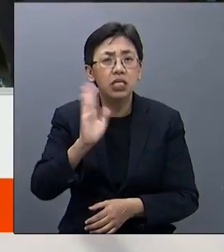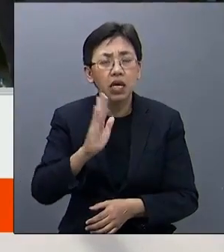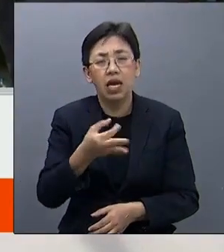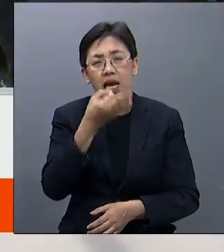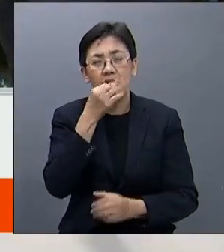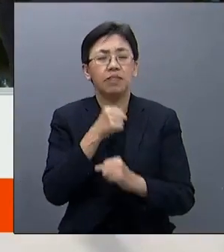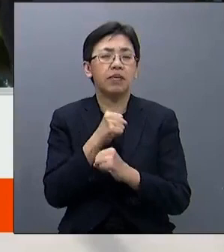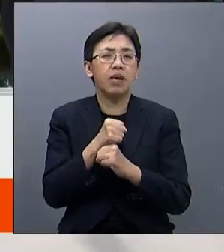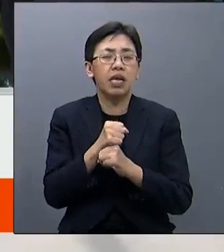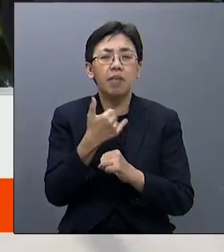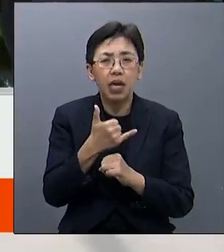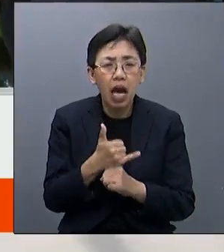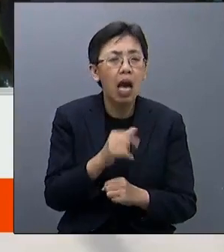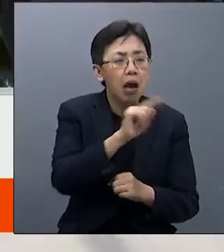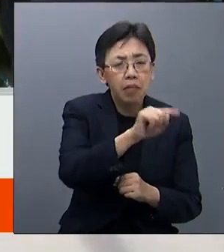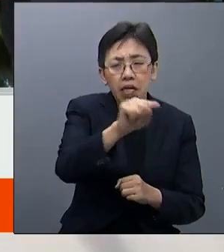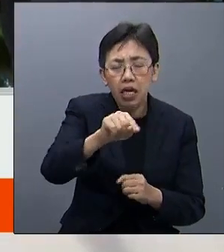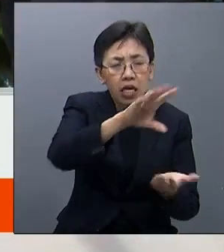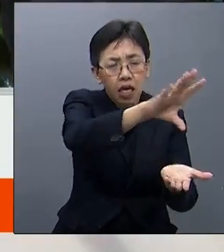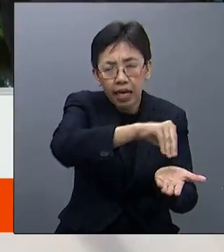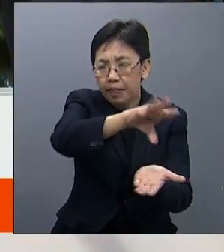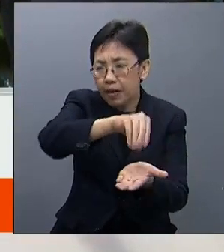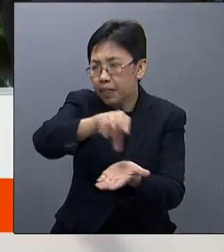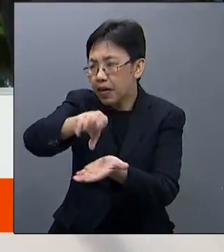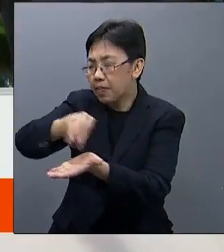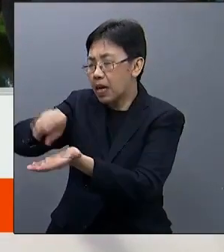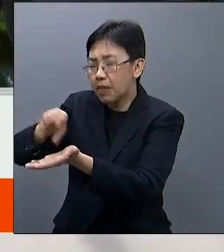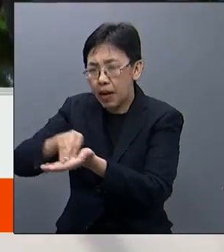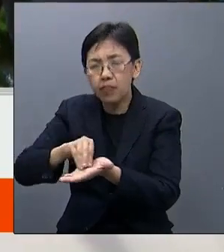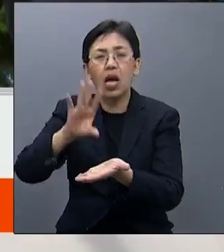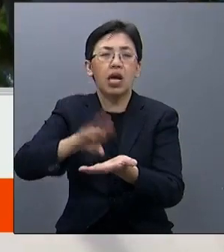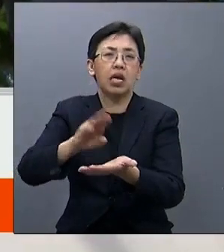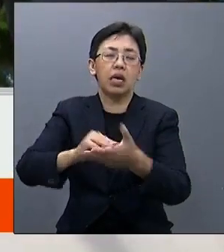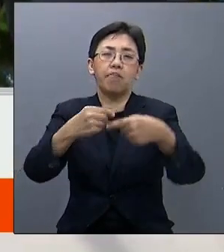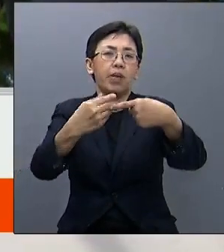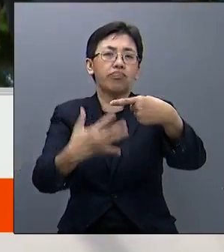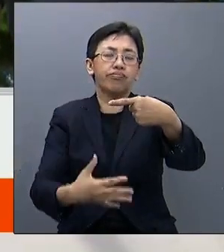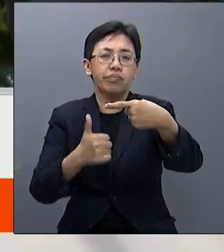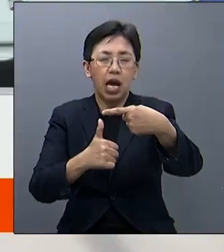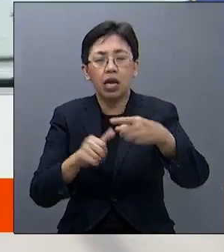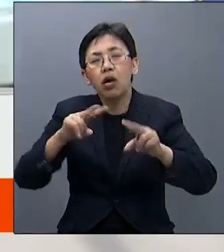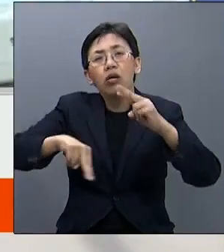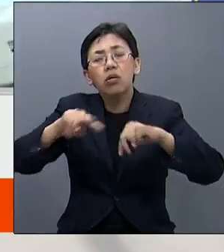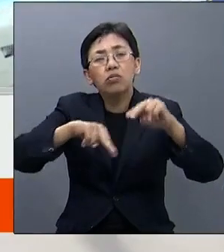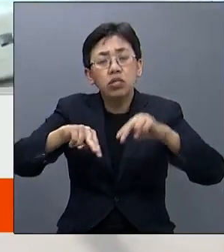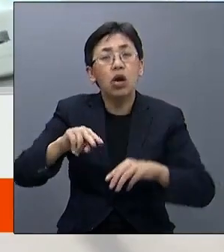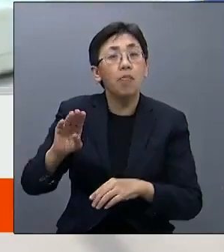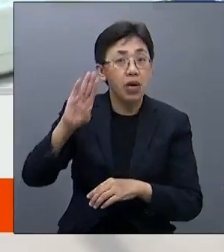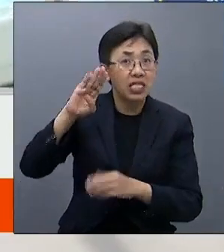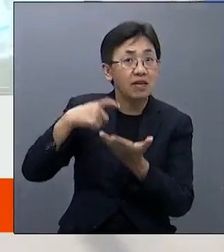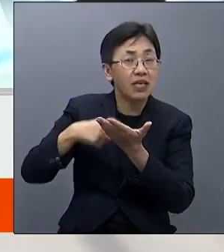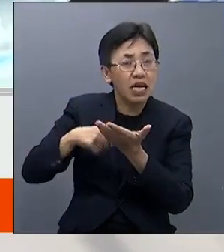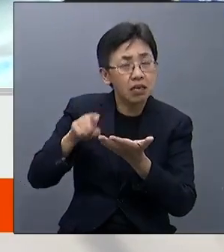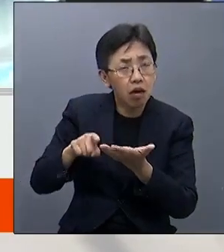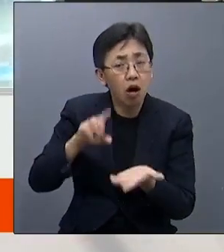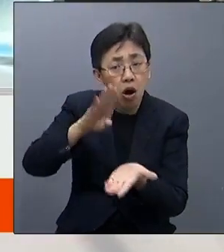านนี้เนี่ยก็อาจจะมีหลายแหล่งเลยที่อาจจะรวบรวมได้นะครับแล้วก็ต้องไปตรวจสอบว่าตัวหน่วยงานว่าไอ้ฐานข้อมูล